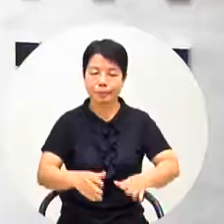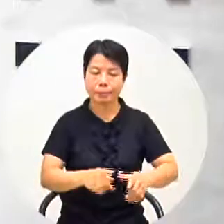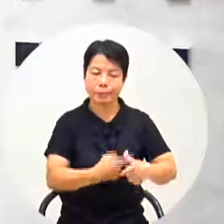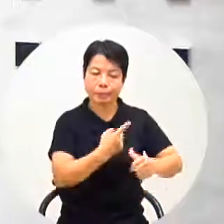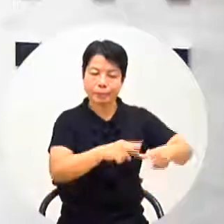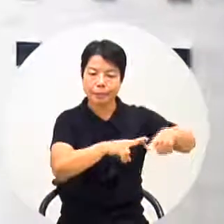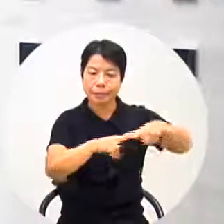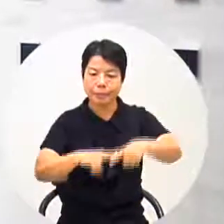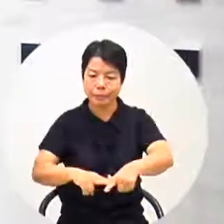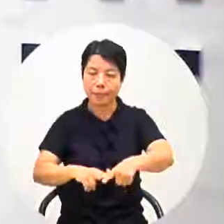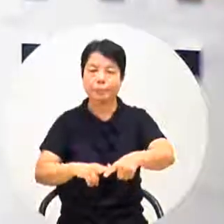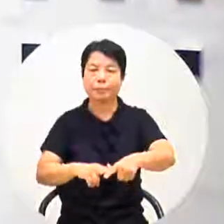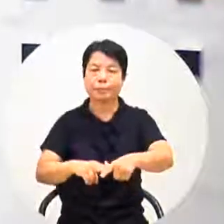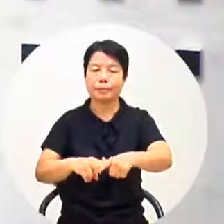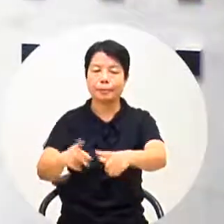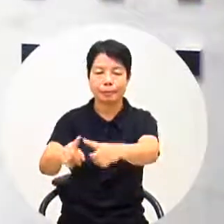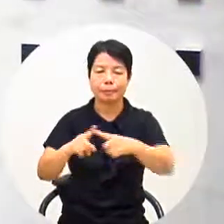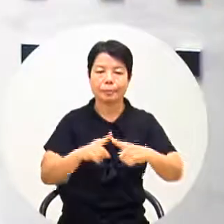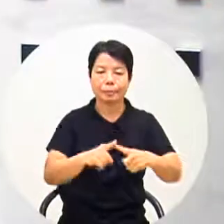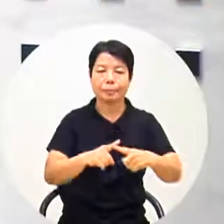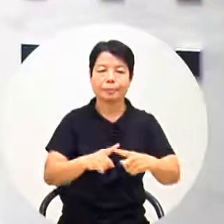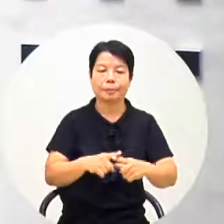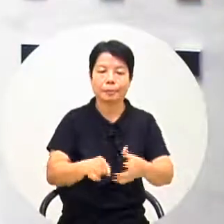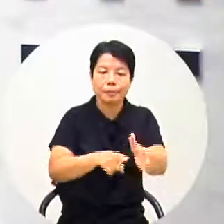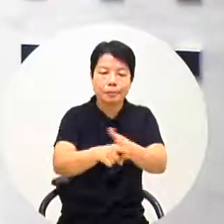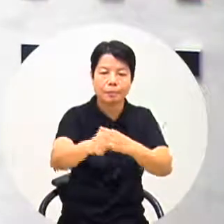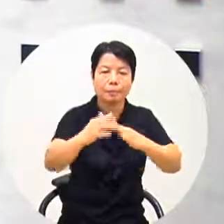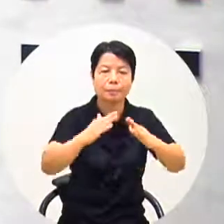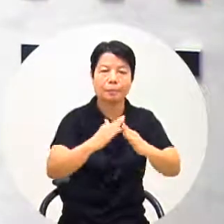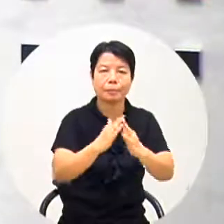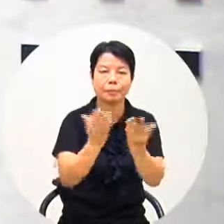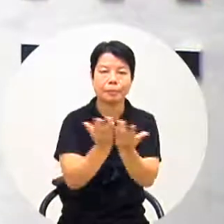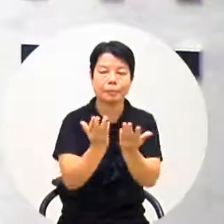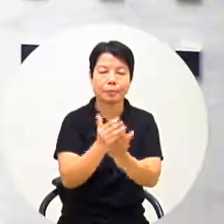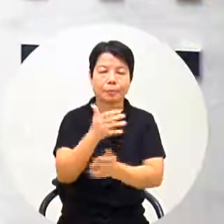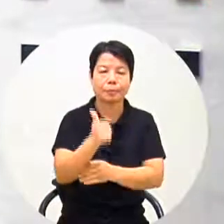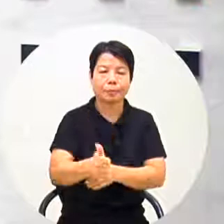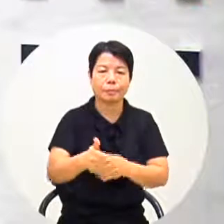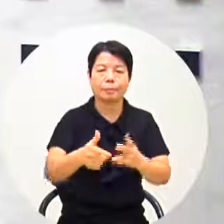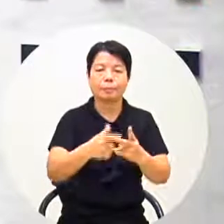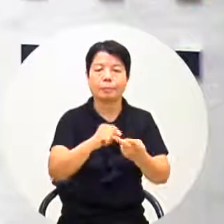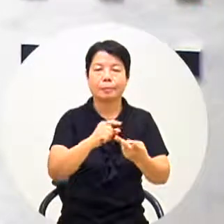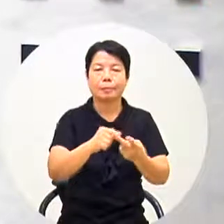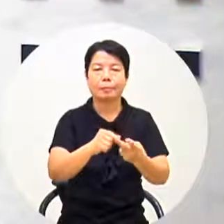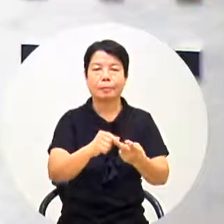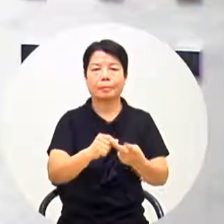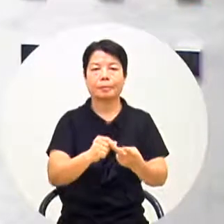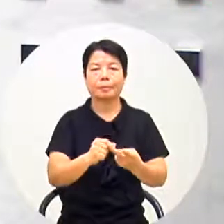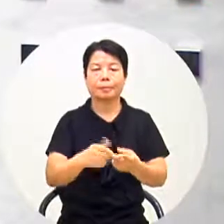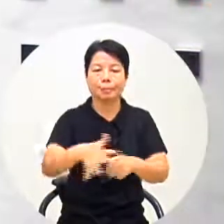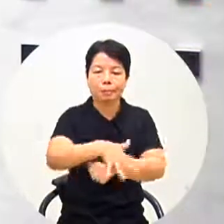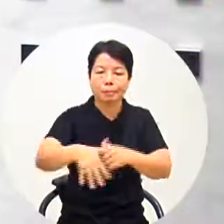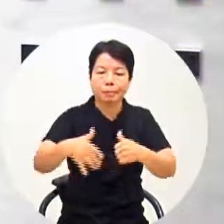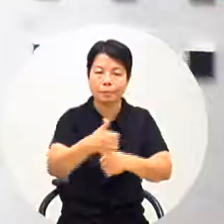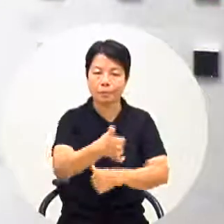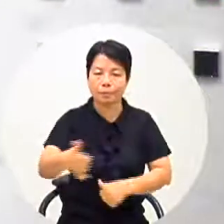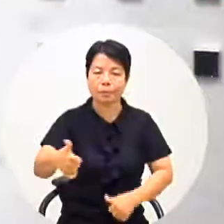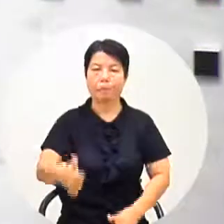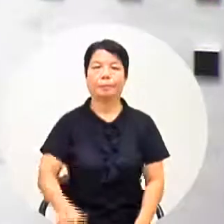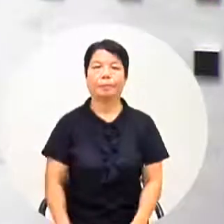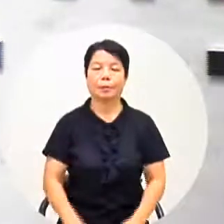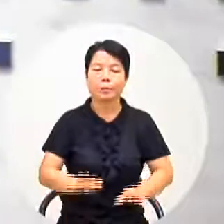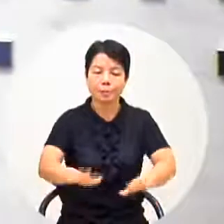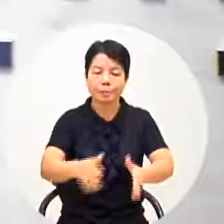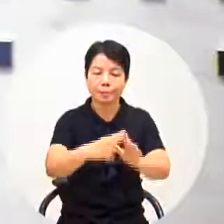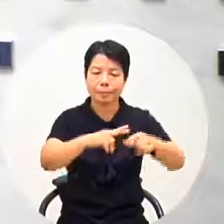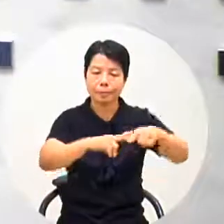邀出席的府外的学者、专家跟机关的委员。那首先呢，跟大家介绍我